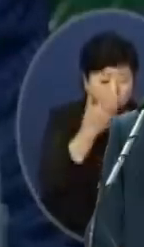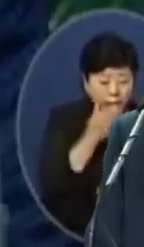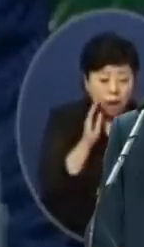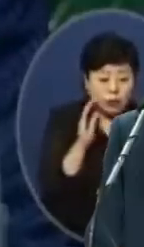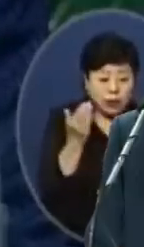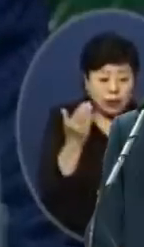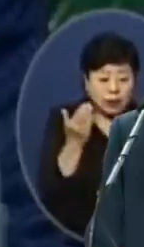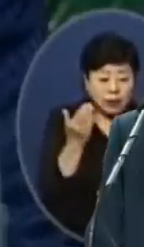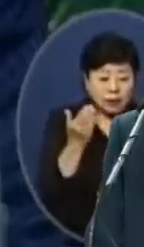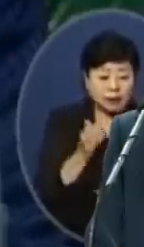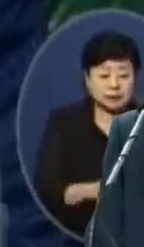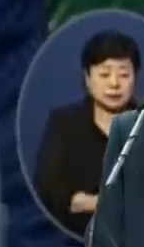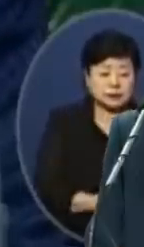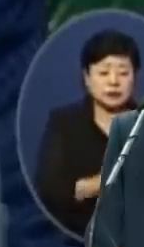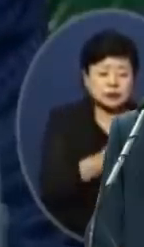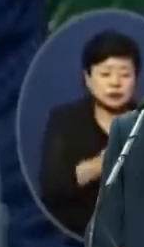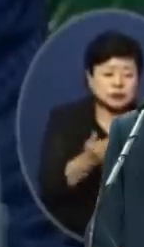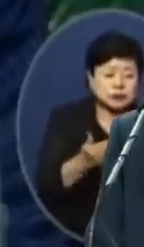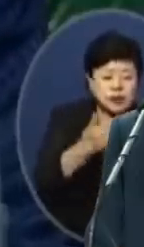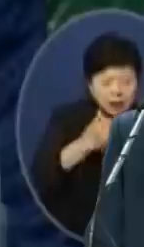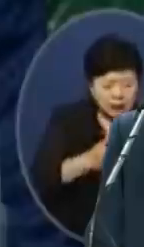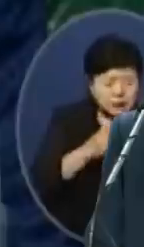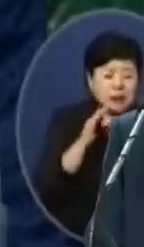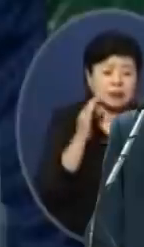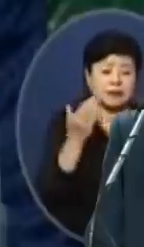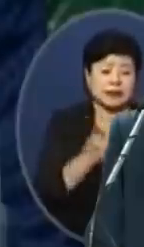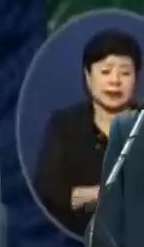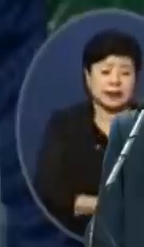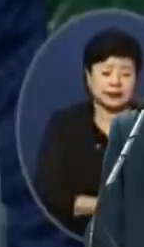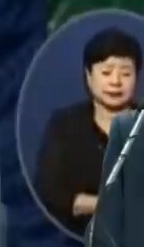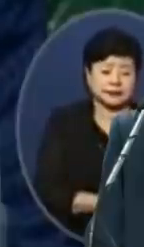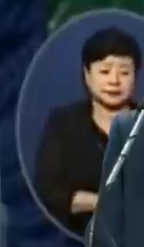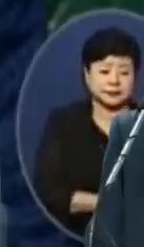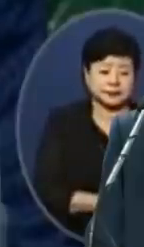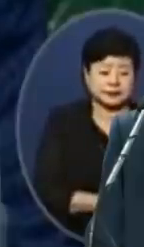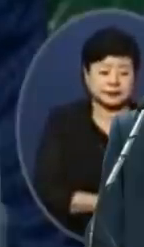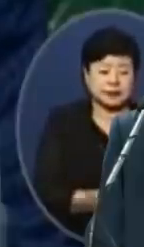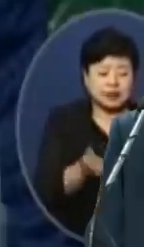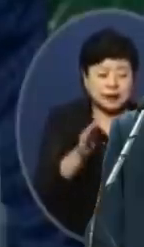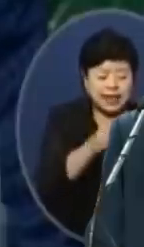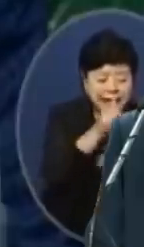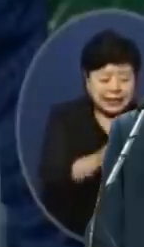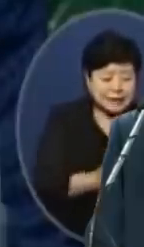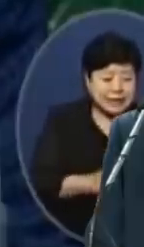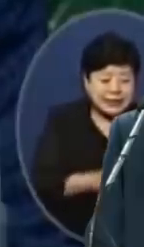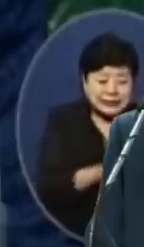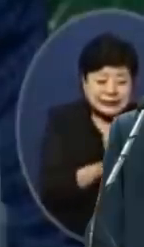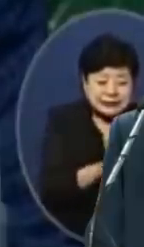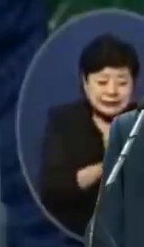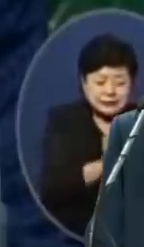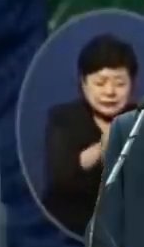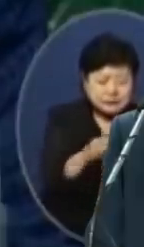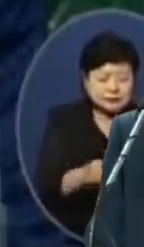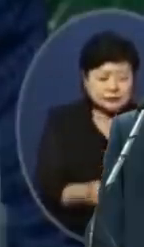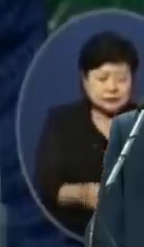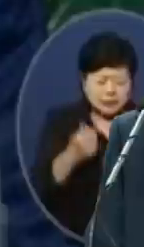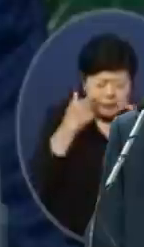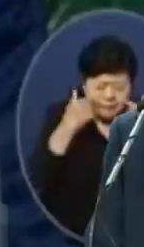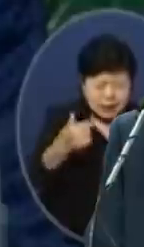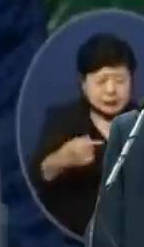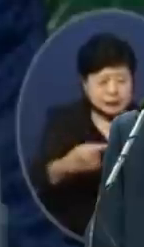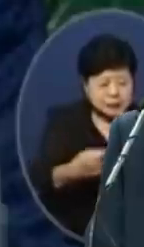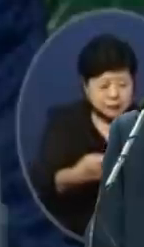있고 주님께 감사할 수가 있는 것입니다. 그런데 그 하나님의 뜻을 우리에게 정확하게